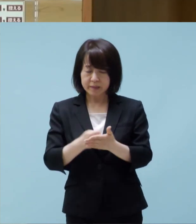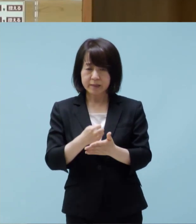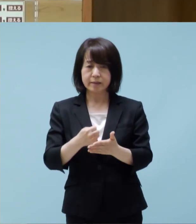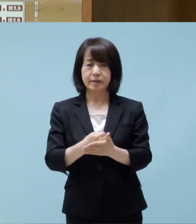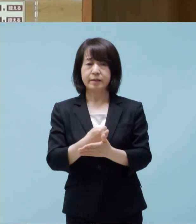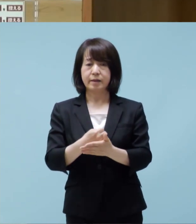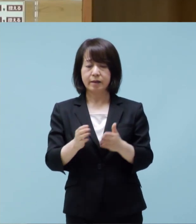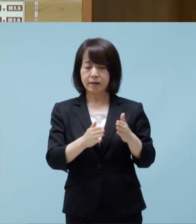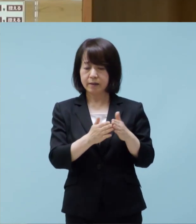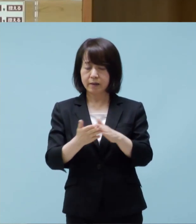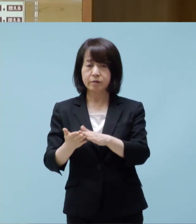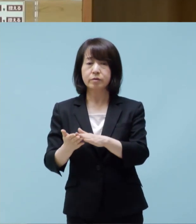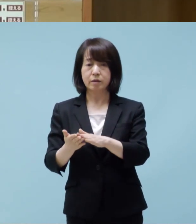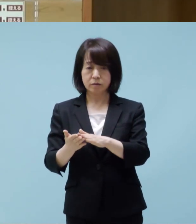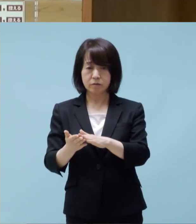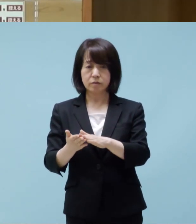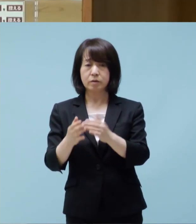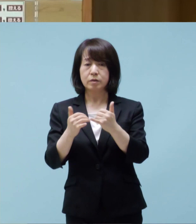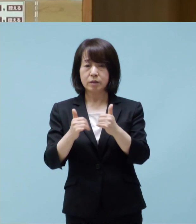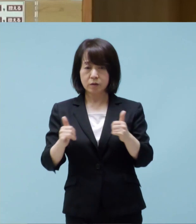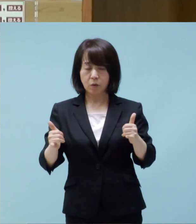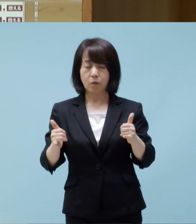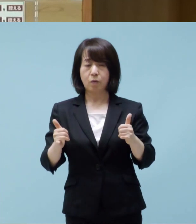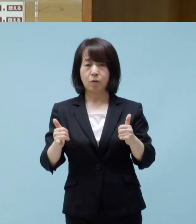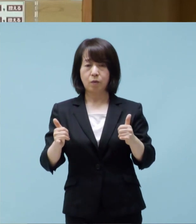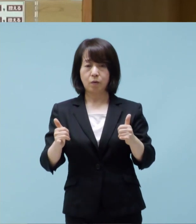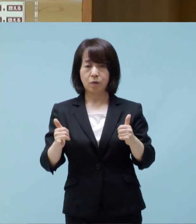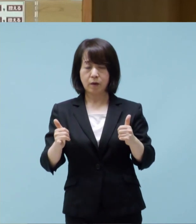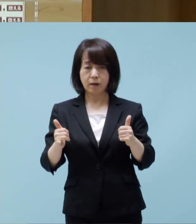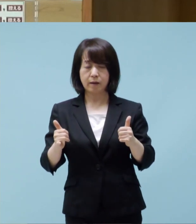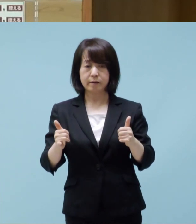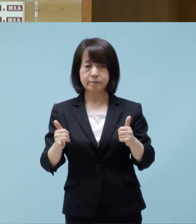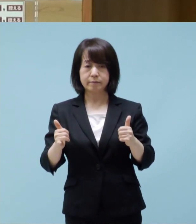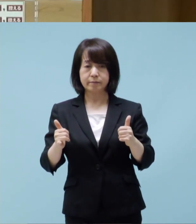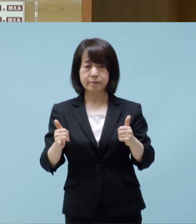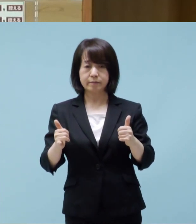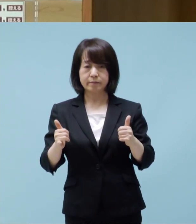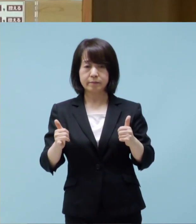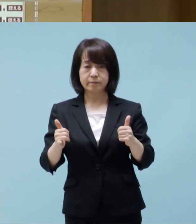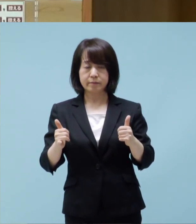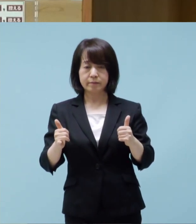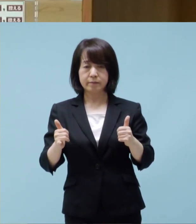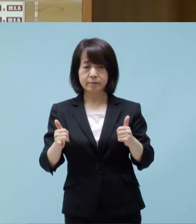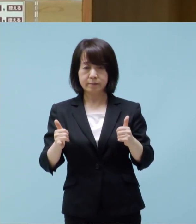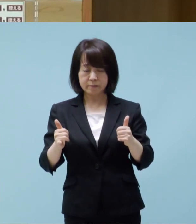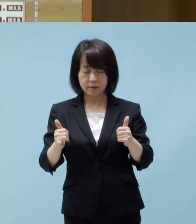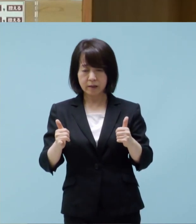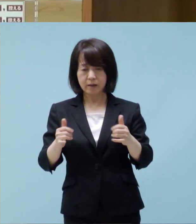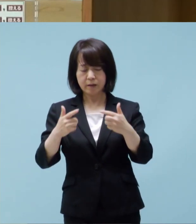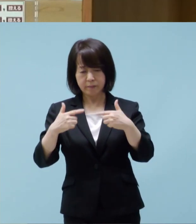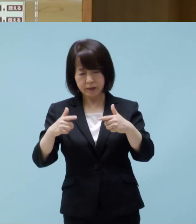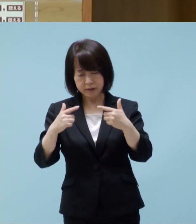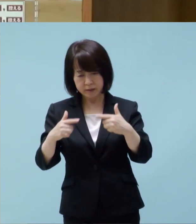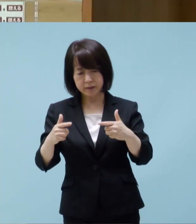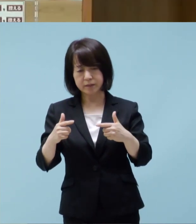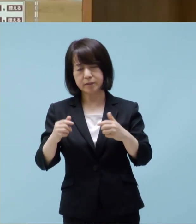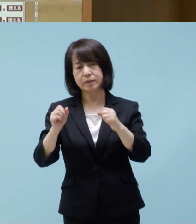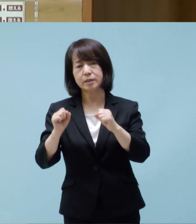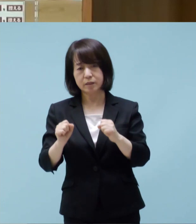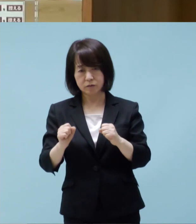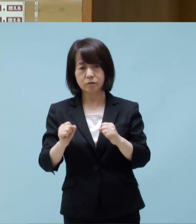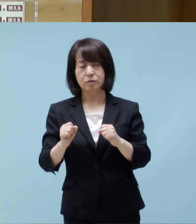になるという方がやはり連日出ています。こういった状況をです